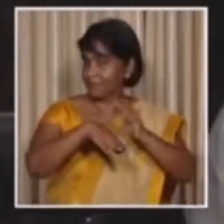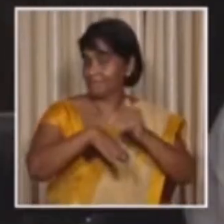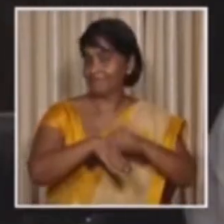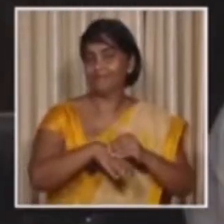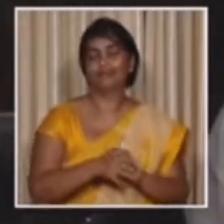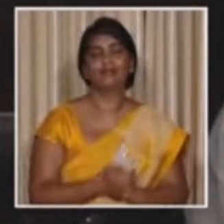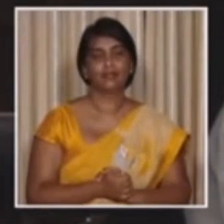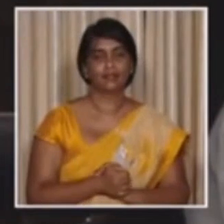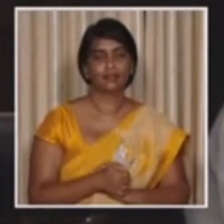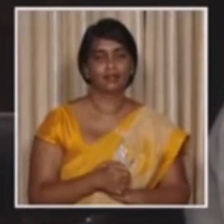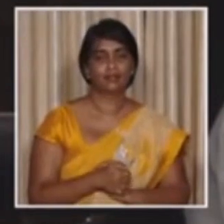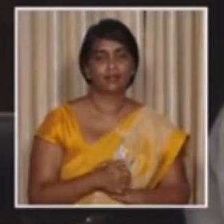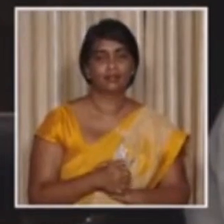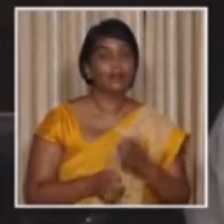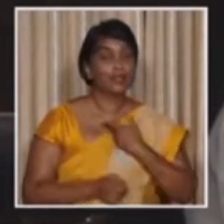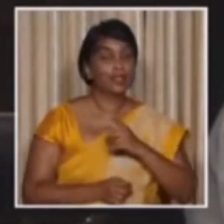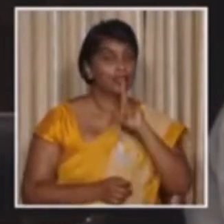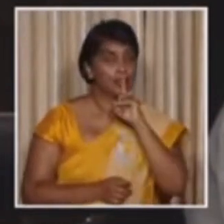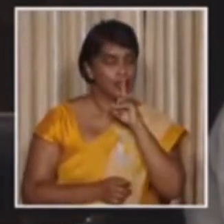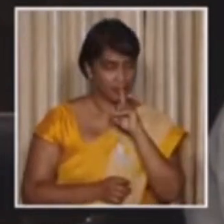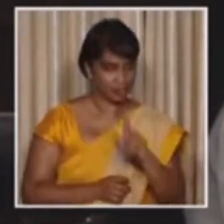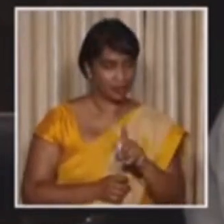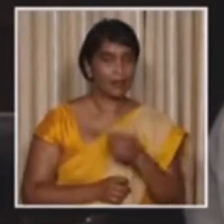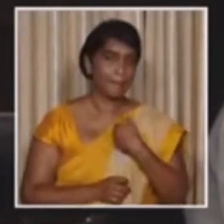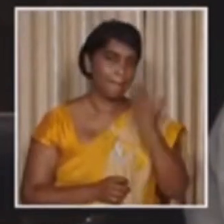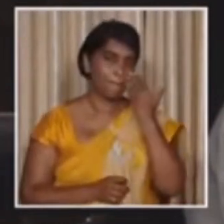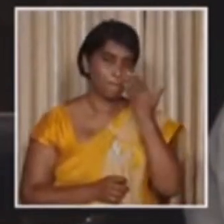ගරු ජයපතුමා මම ඉල්ලන්නේ